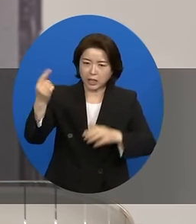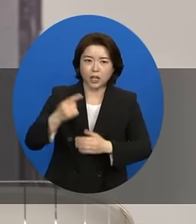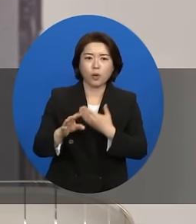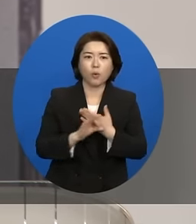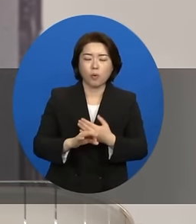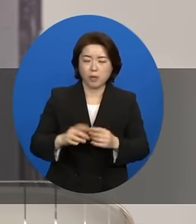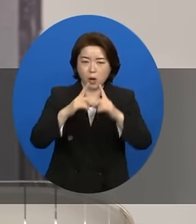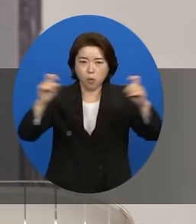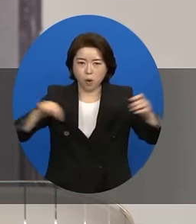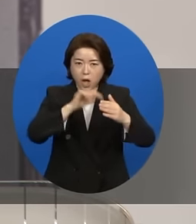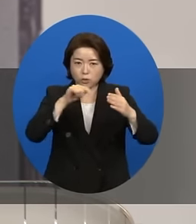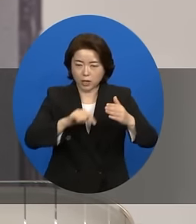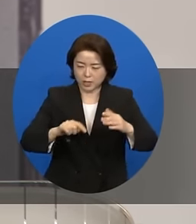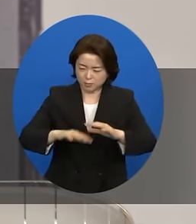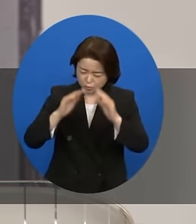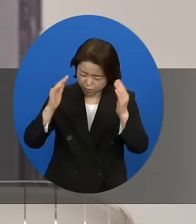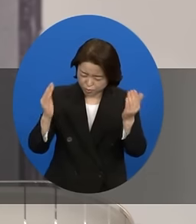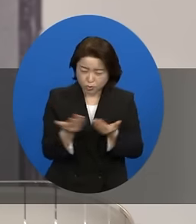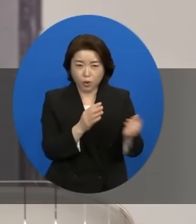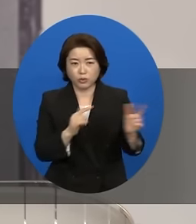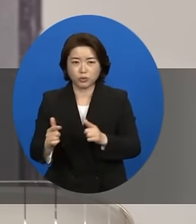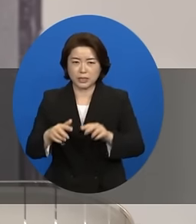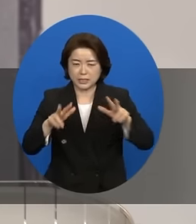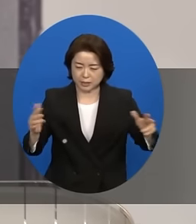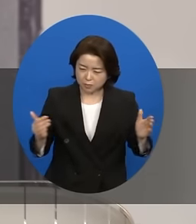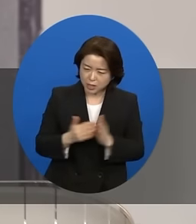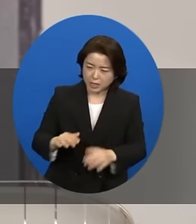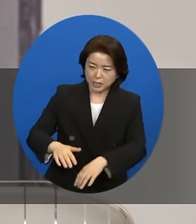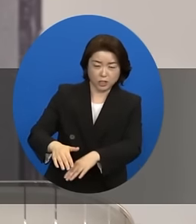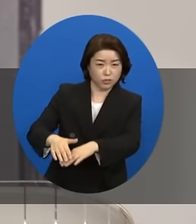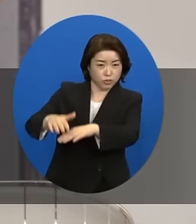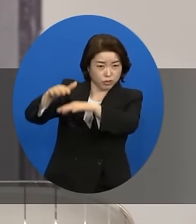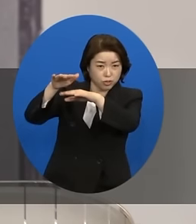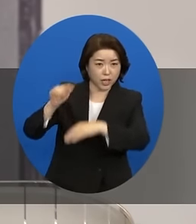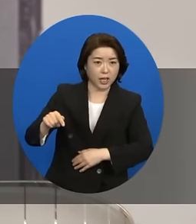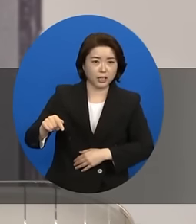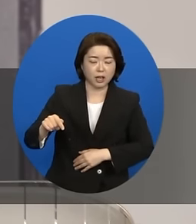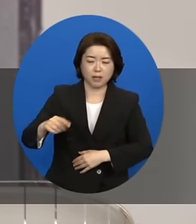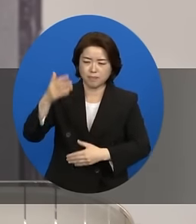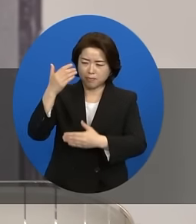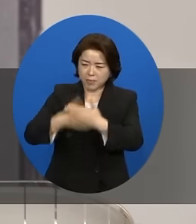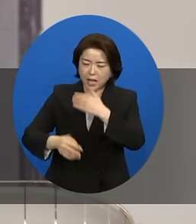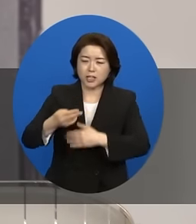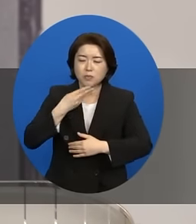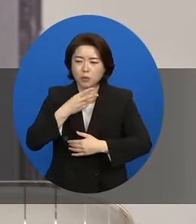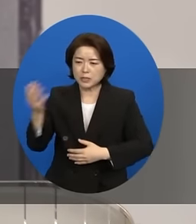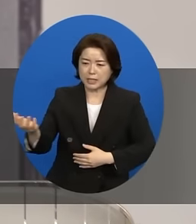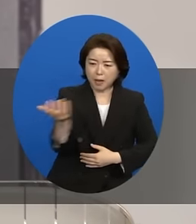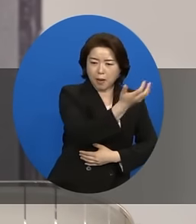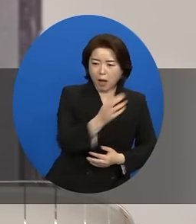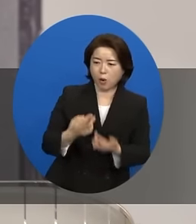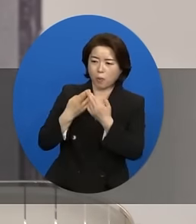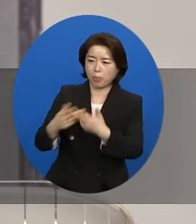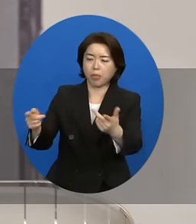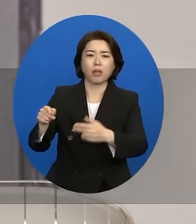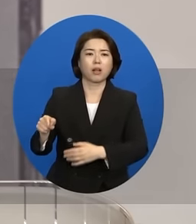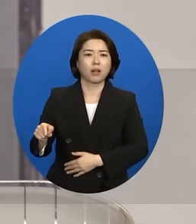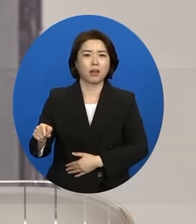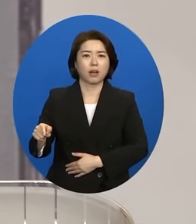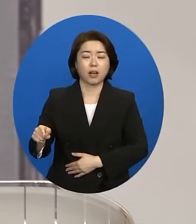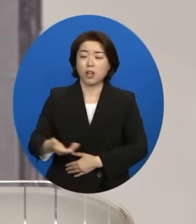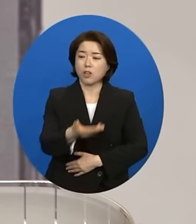모든 것과 오늘까지 재성이 저장하여 모든 보물이 남김없이 바벨론으로 옮겨갈 것이다. 그 뒤에 너희 후손들